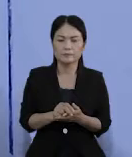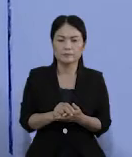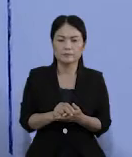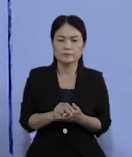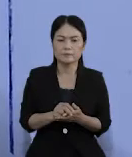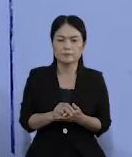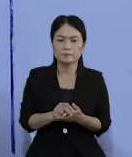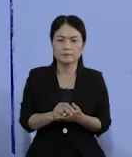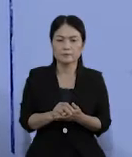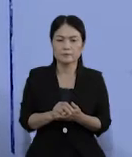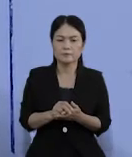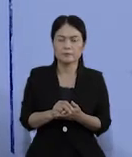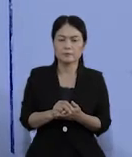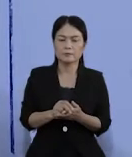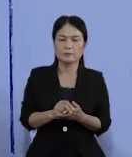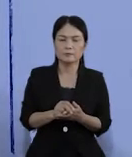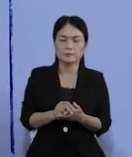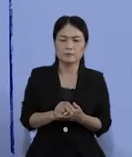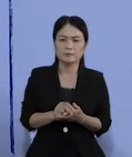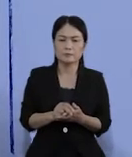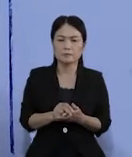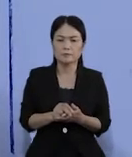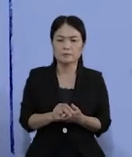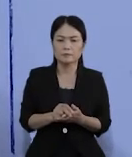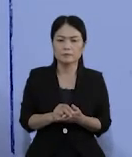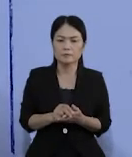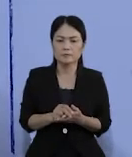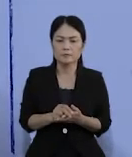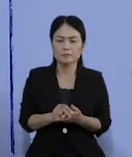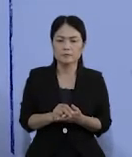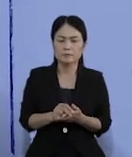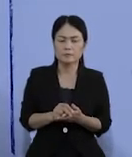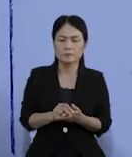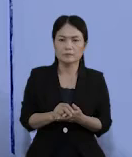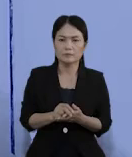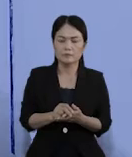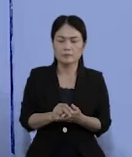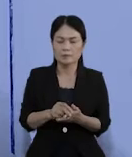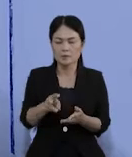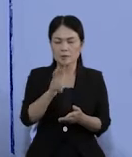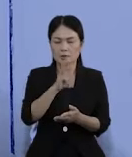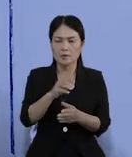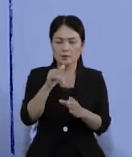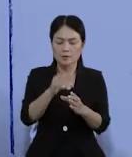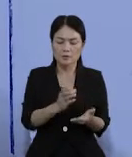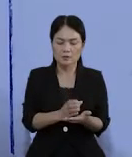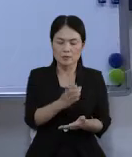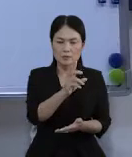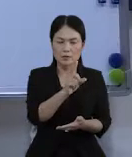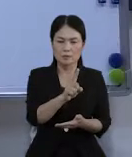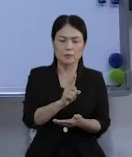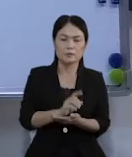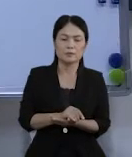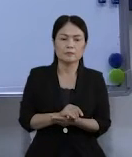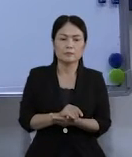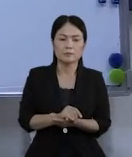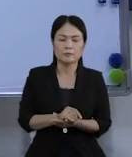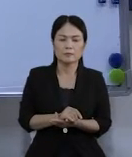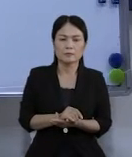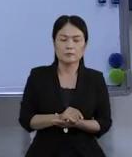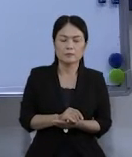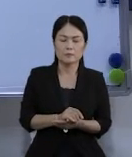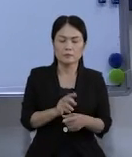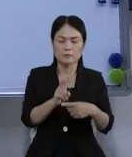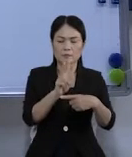chà ní cứ chia tức nước nóng còn bông tì mùi chà chấm nó